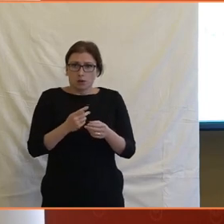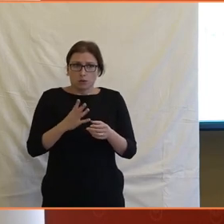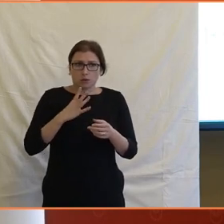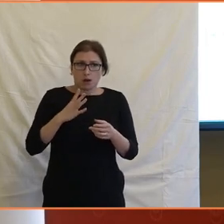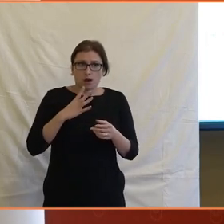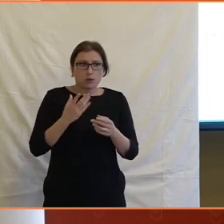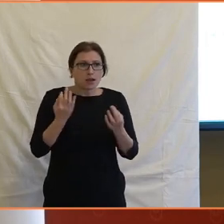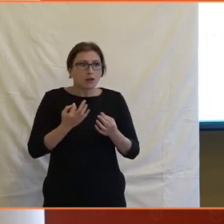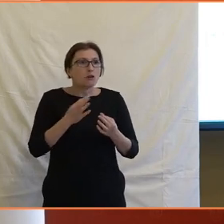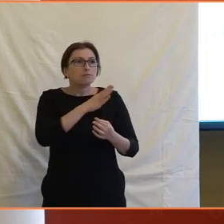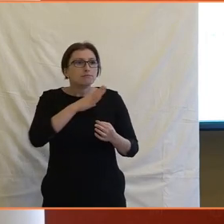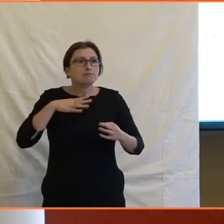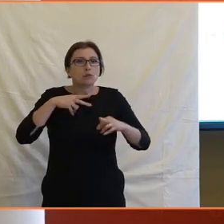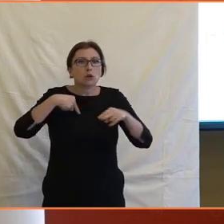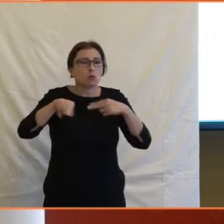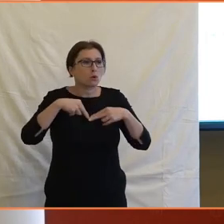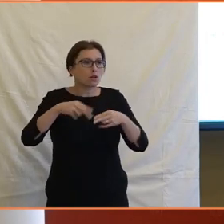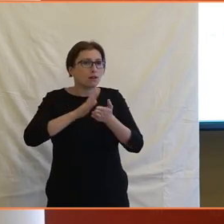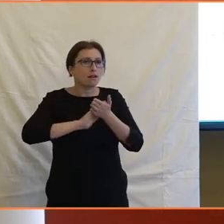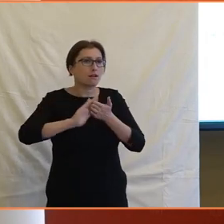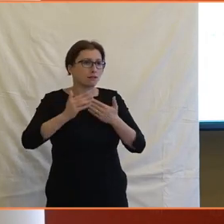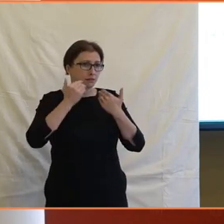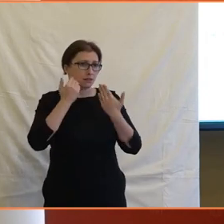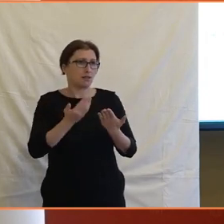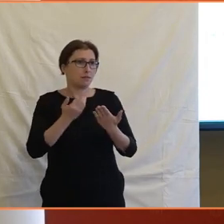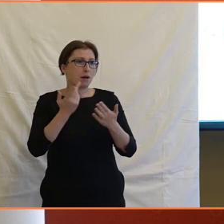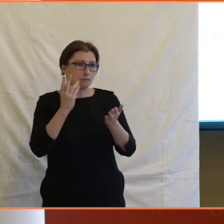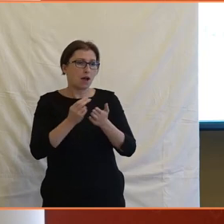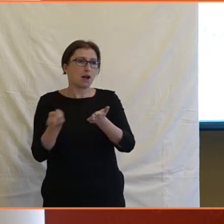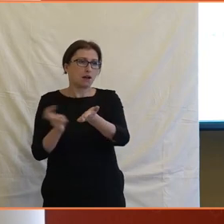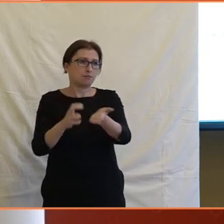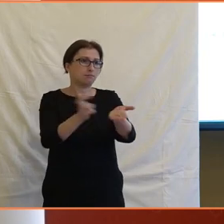program zlepšila a všechny tyhle věci.